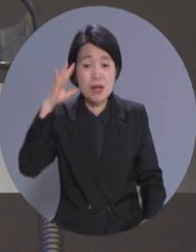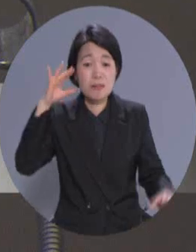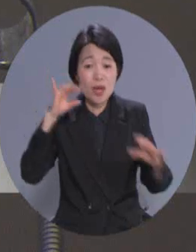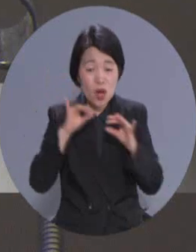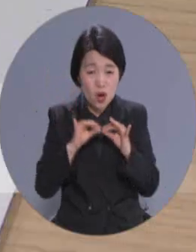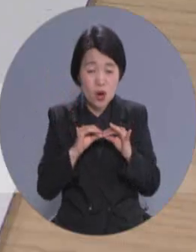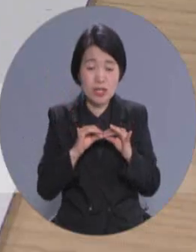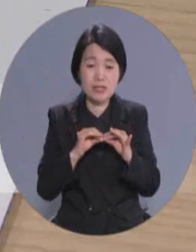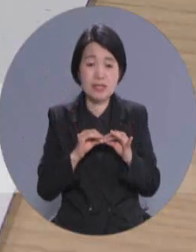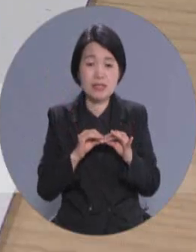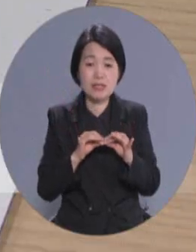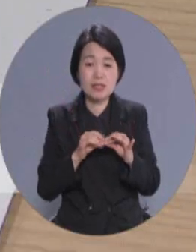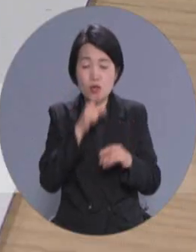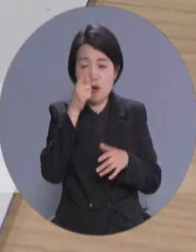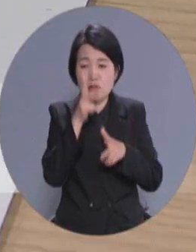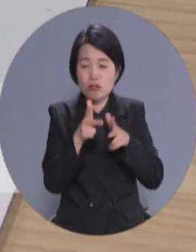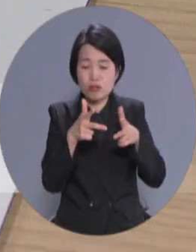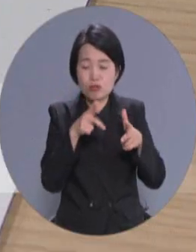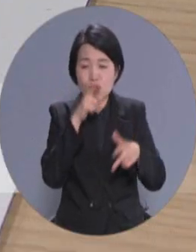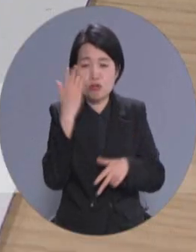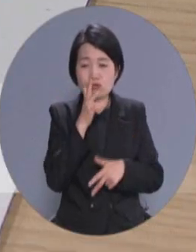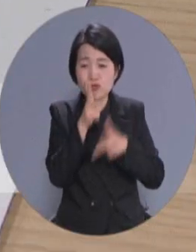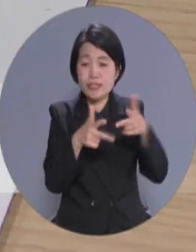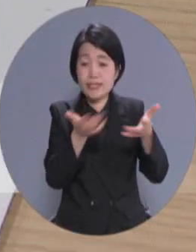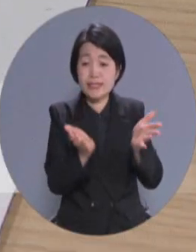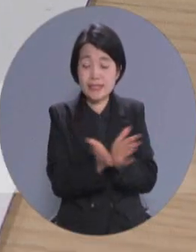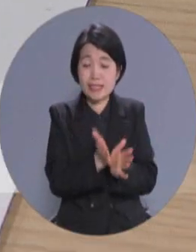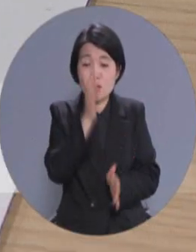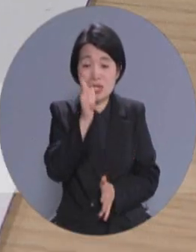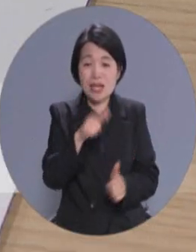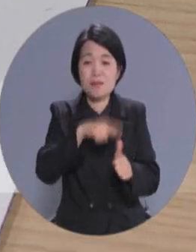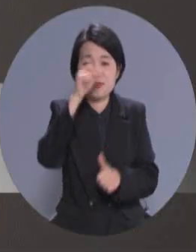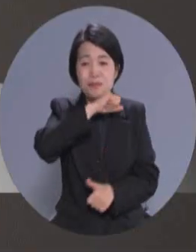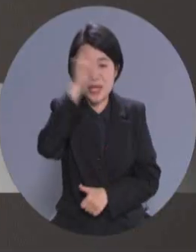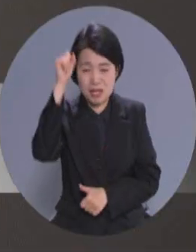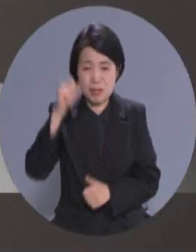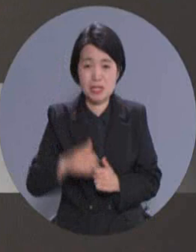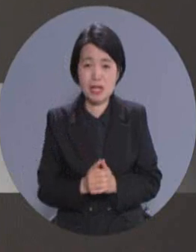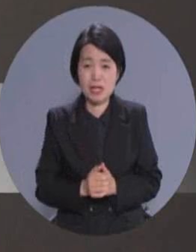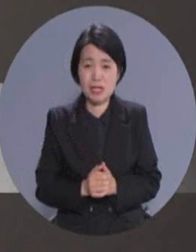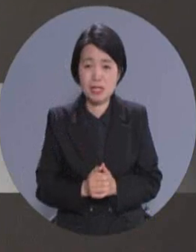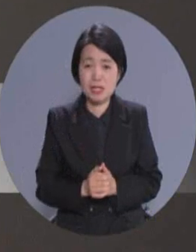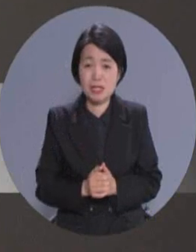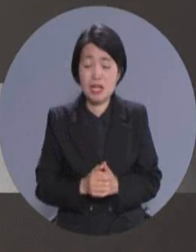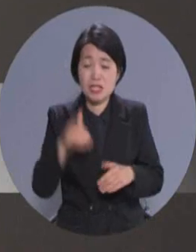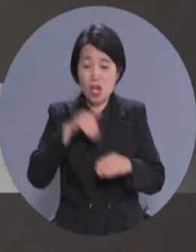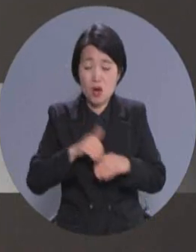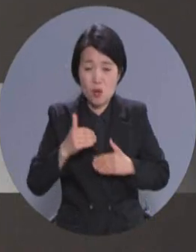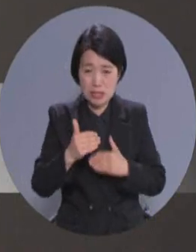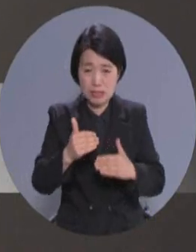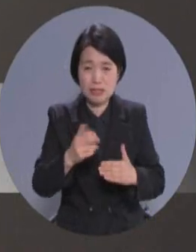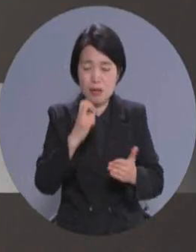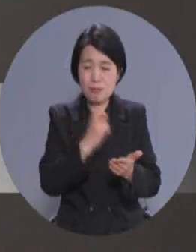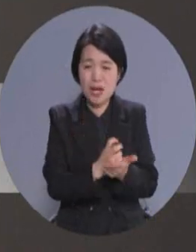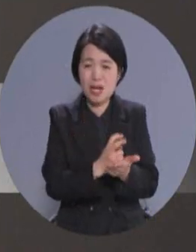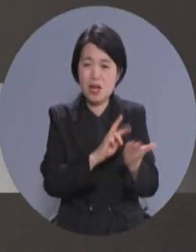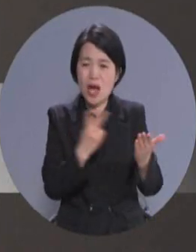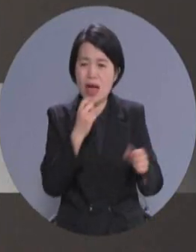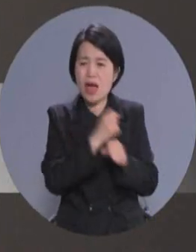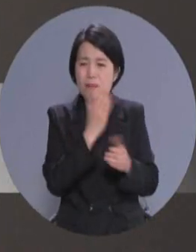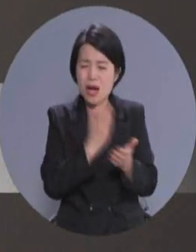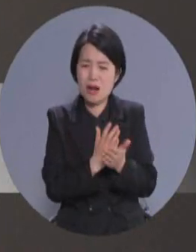여수상회 회장에 당선됐습니다 한편 선거 과정에서 정관 개정 여부를 두고 의원들 간의 공방이